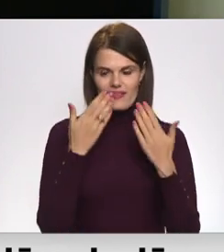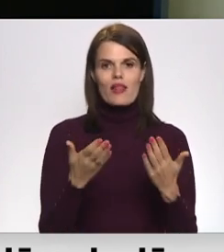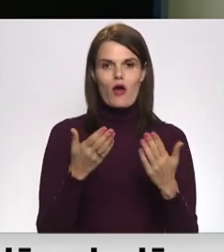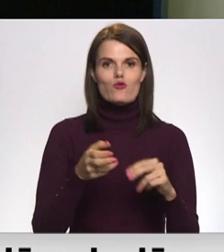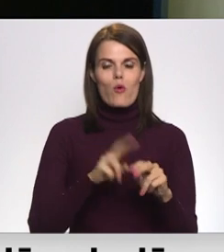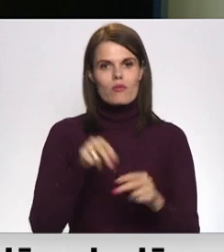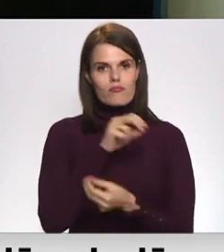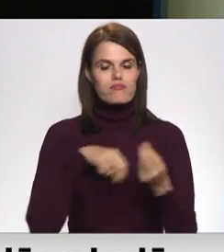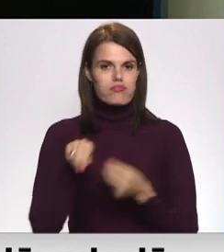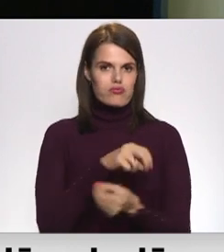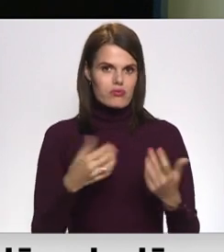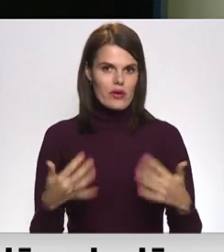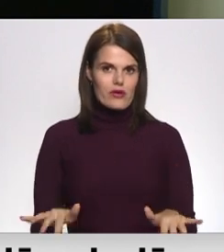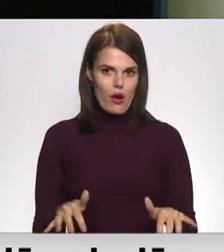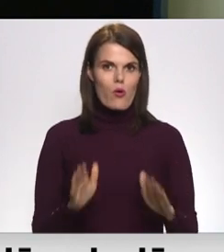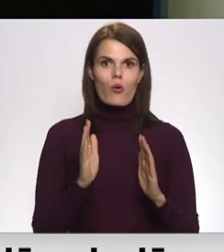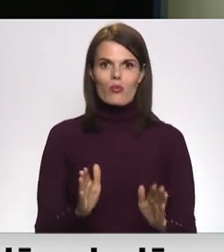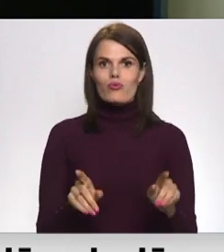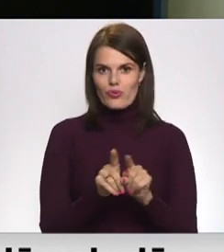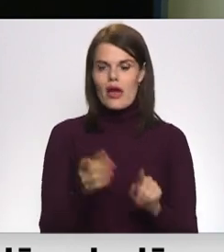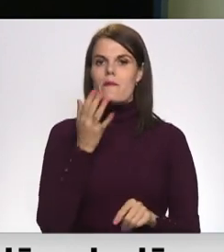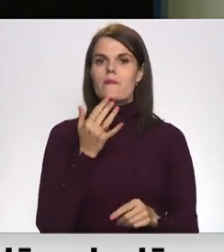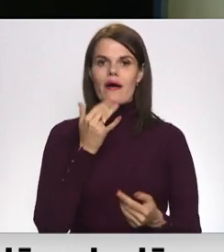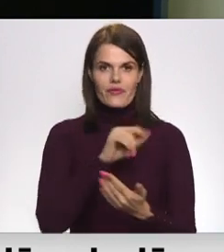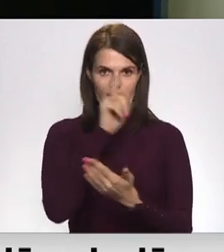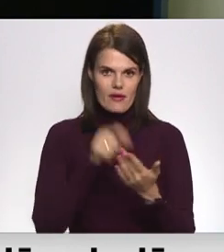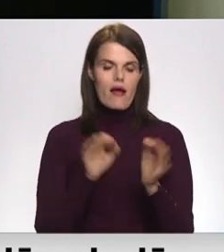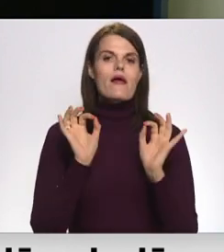izlasījuši un pārunājuši. Vai tā arī būs pasaka? Tā arī būs